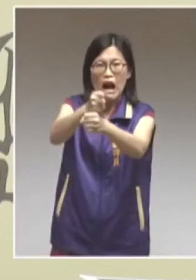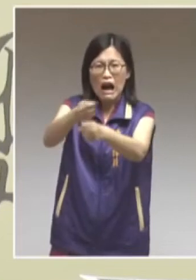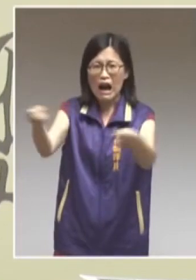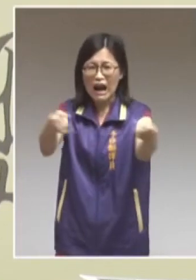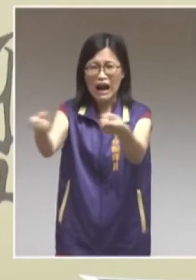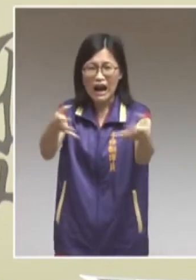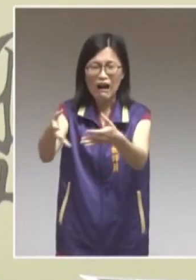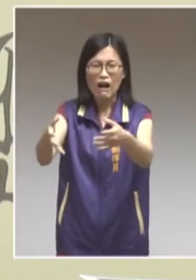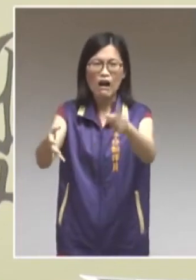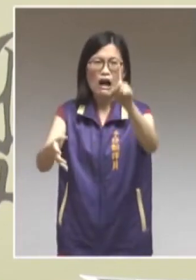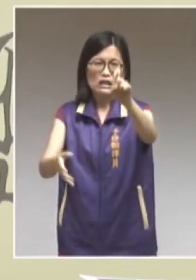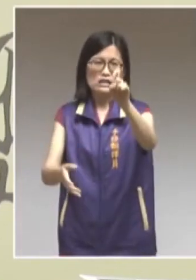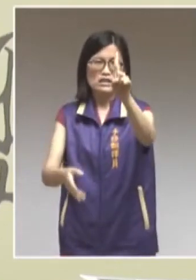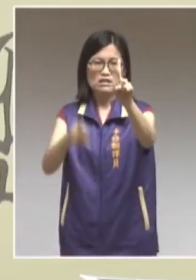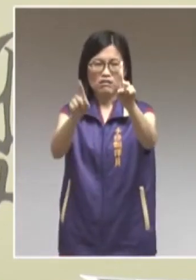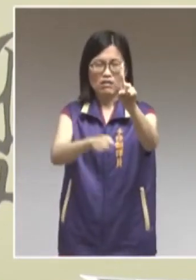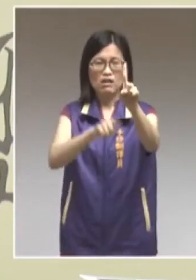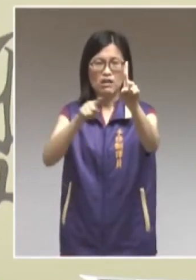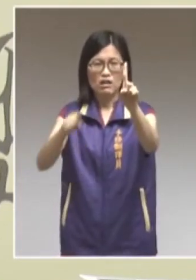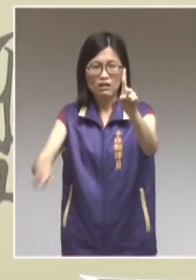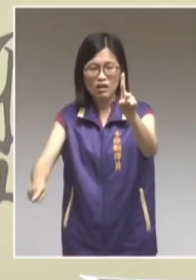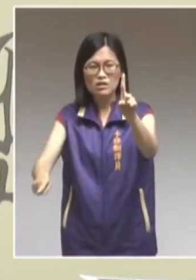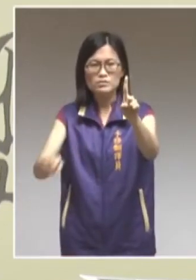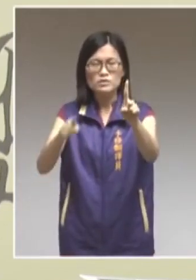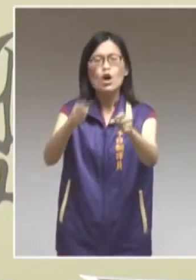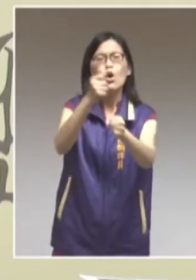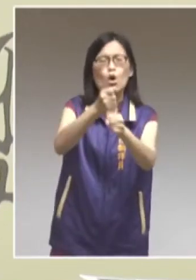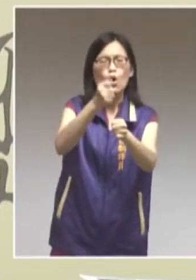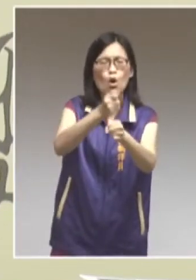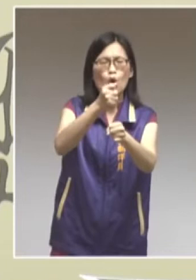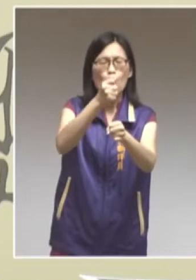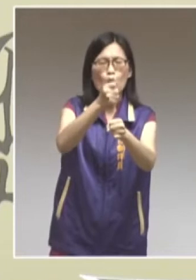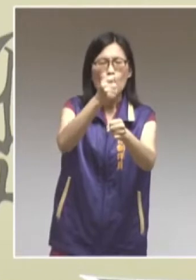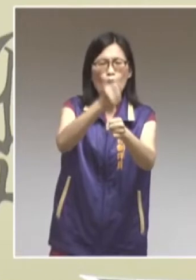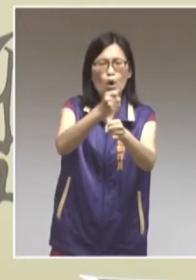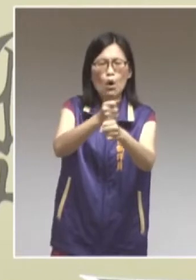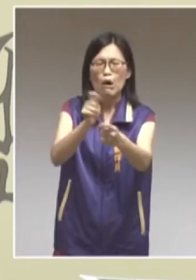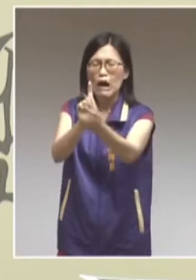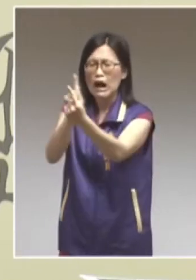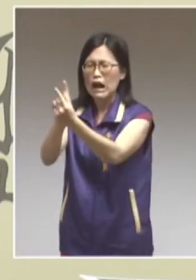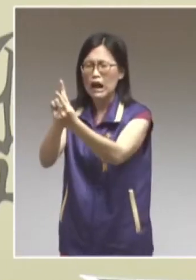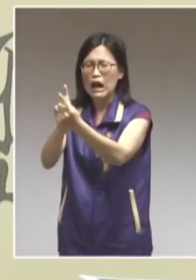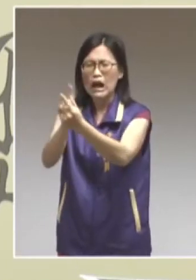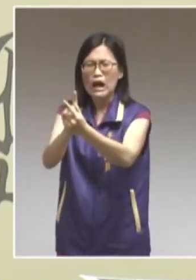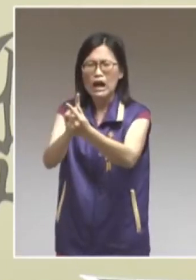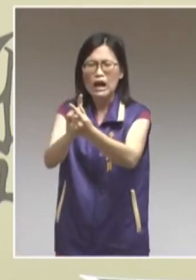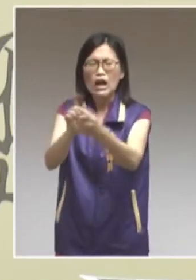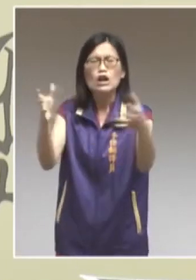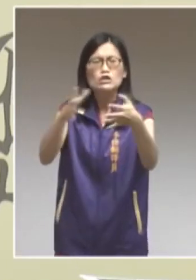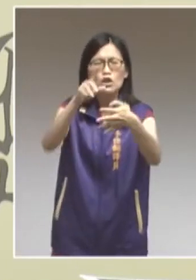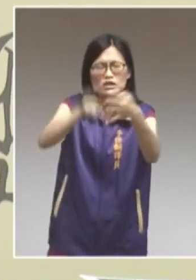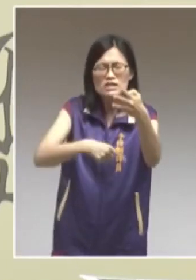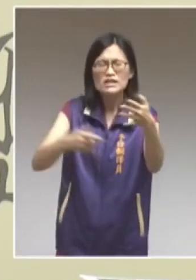那这11位当然也包括这个同职场接触者的家人，所以详细的这个疫调，